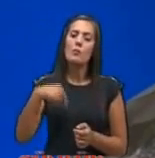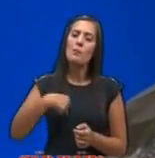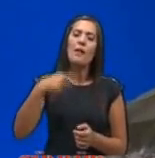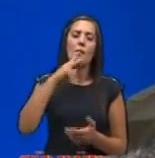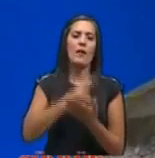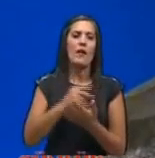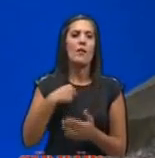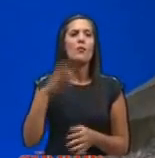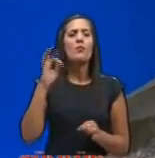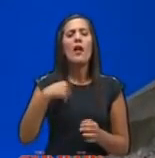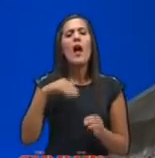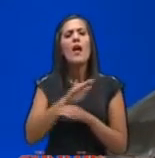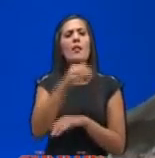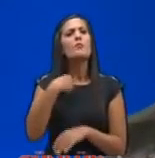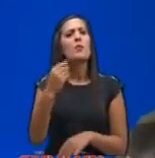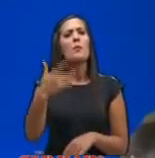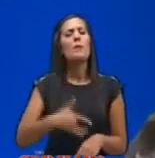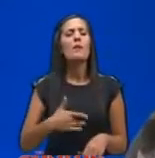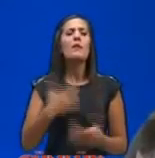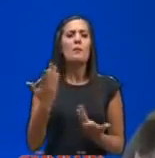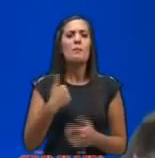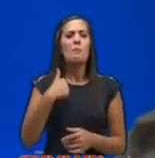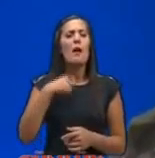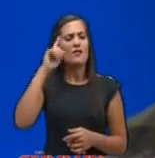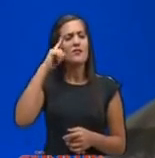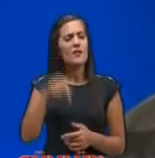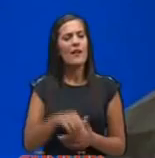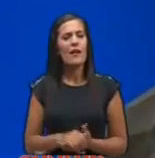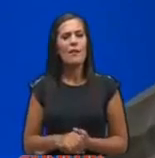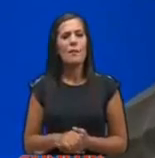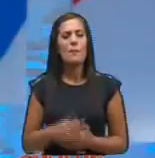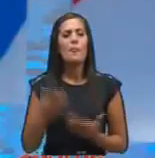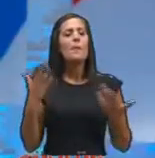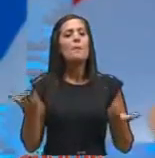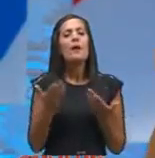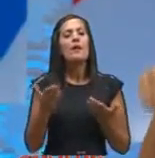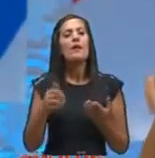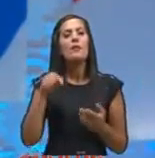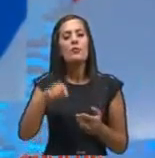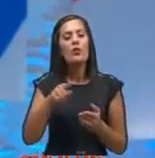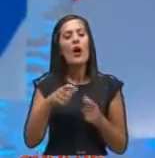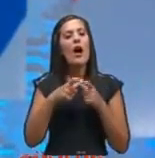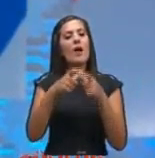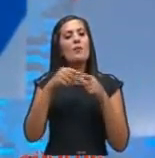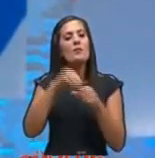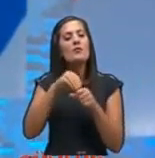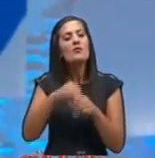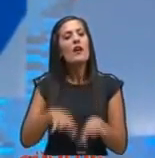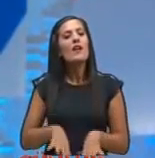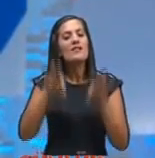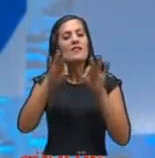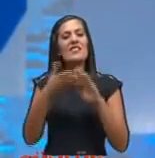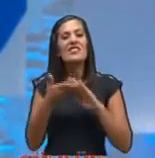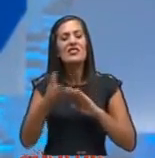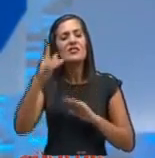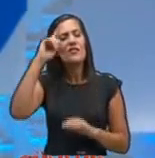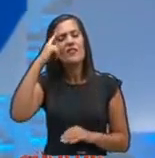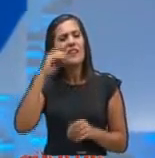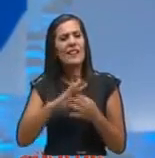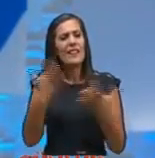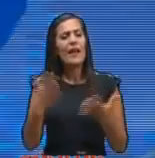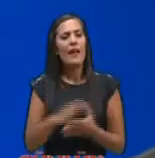tutturduk. Sonuçta müzik dünyasının olsa olsun orada. Yani hani... Sonuçta bir aileniz olmadığında bazı konularla ilgili karar almak çok daha kolay olabiliyor. Hani